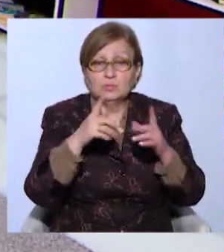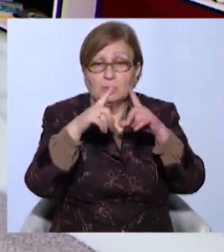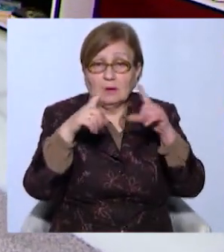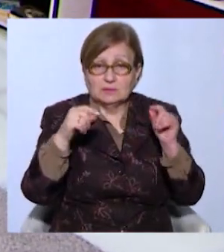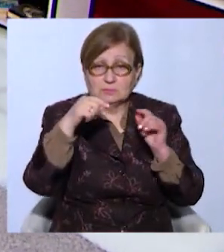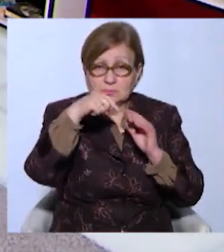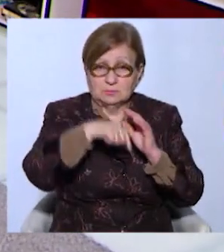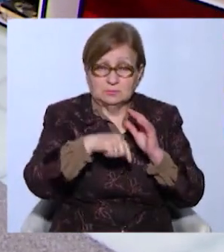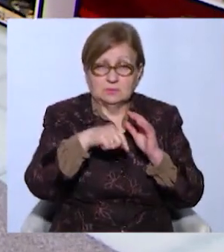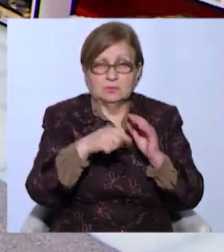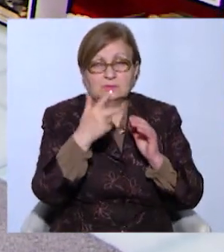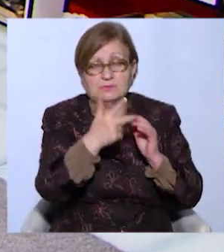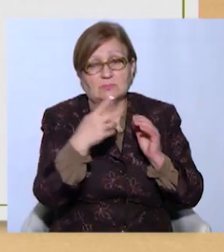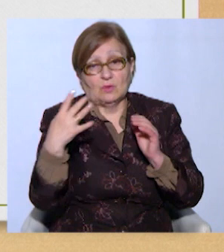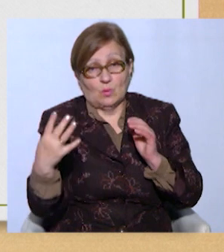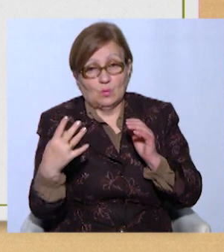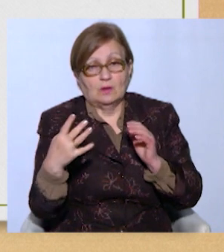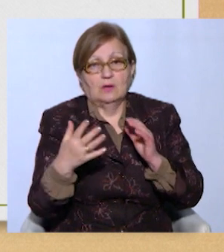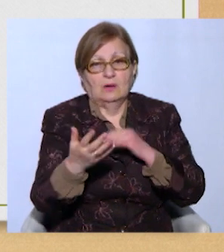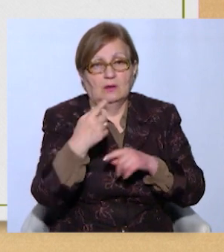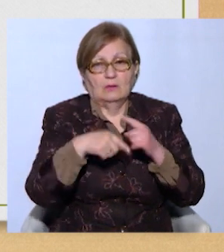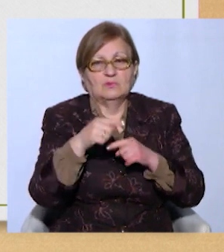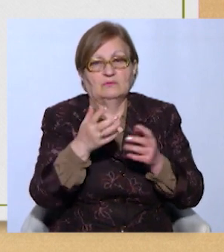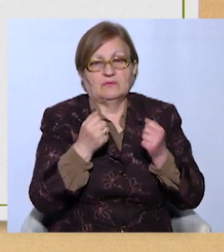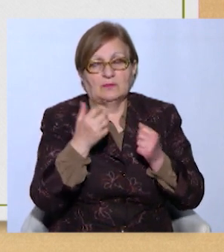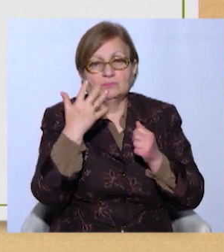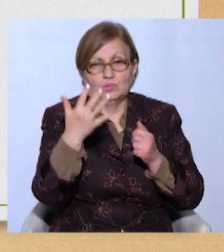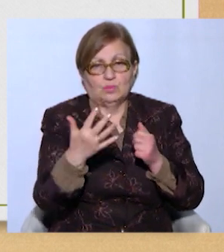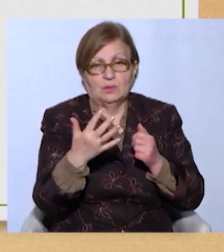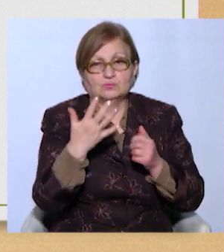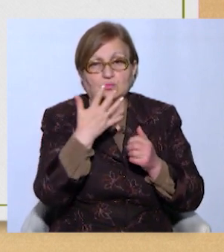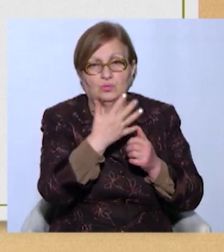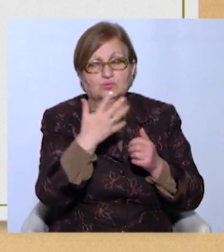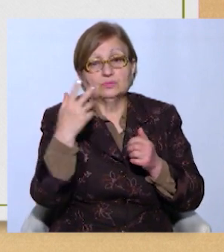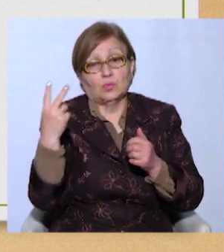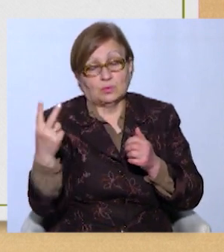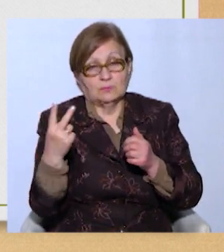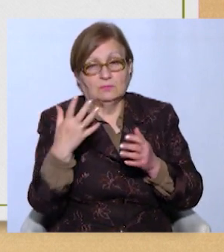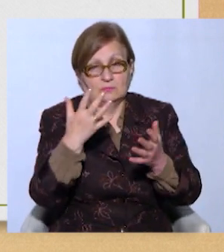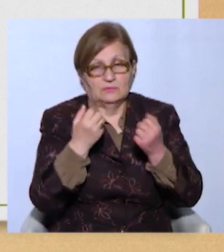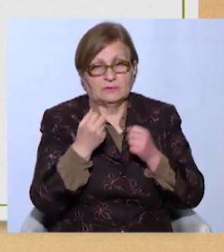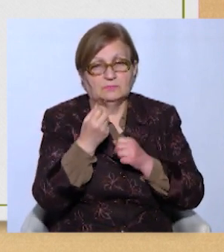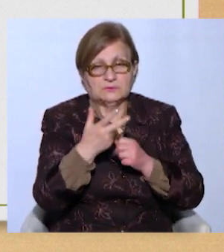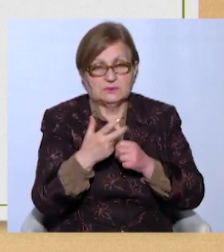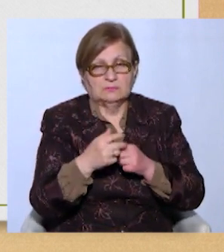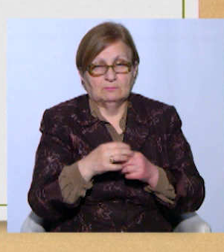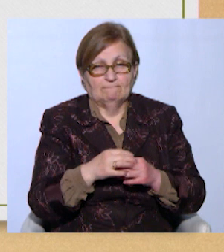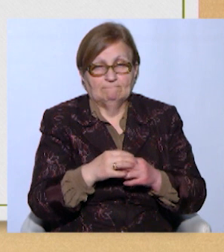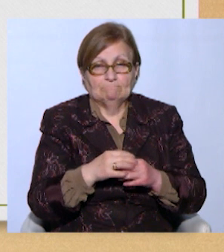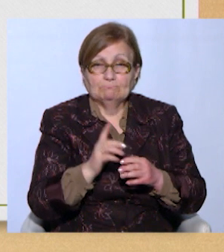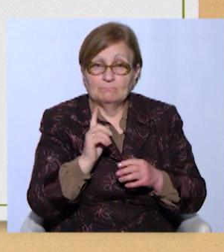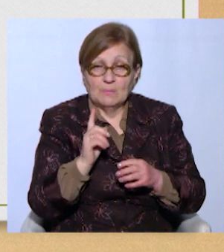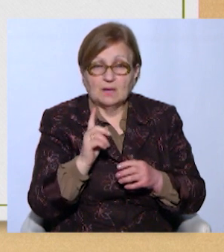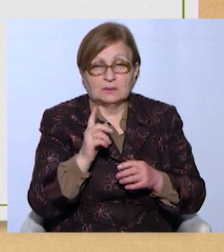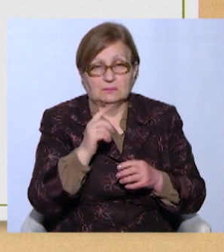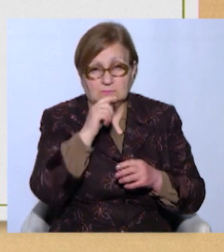სამკუთხედის კათეტებია თქვა 3 და 4, მიიღება ჰიპოტენუზა 5. თუ 5 და 12ა, მაშინ მიიღება 13. მაგრამ მე